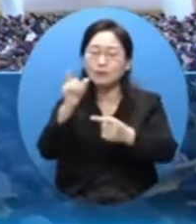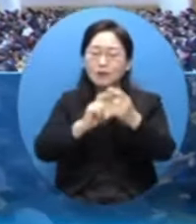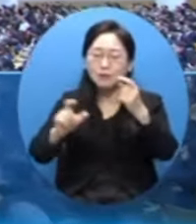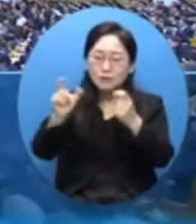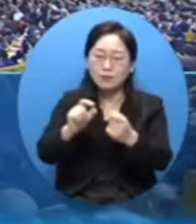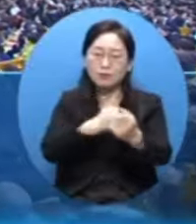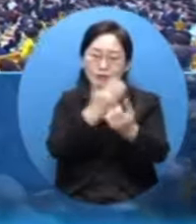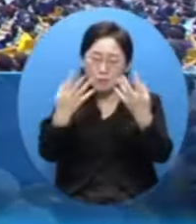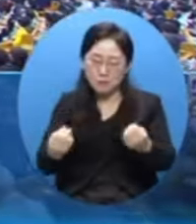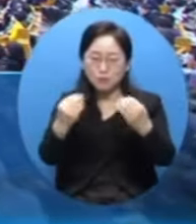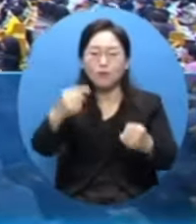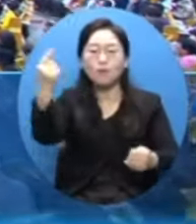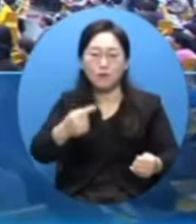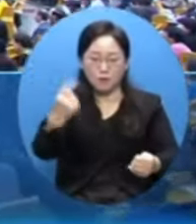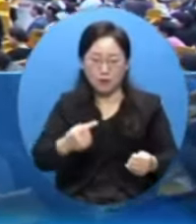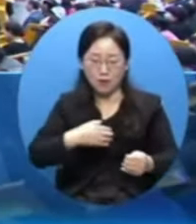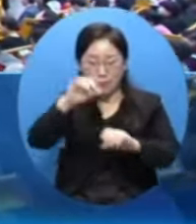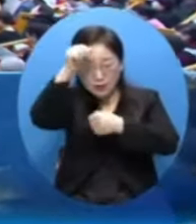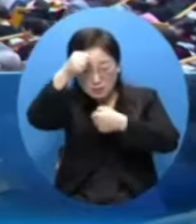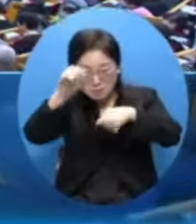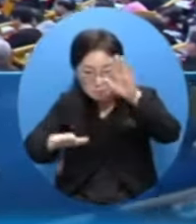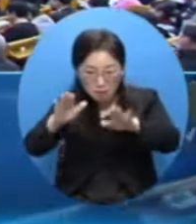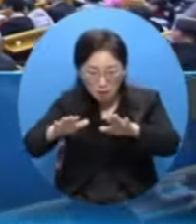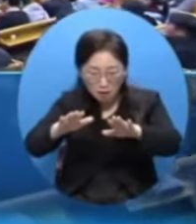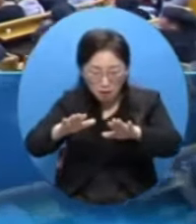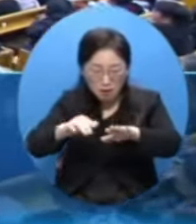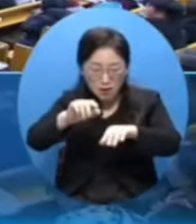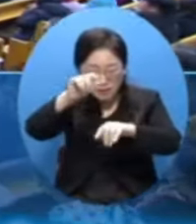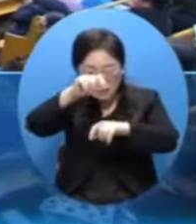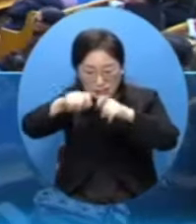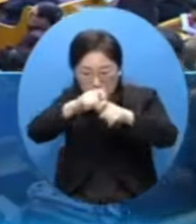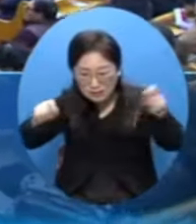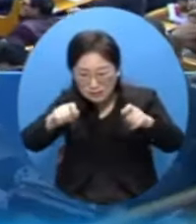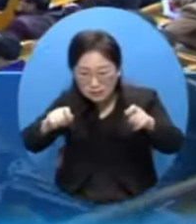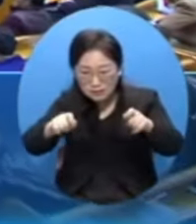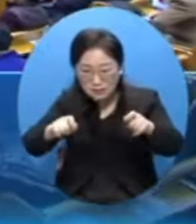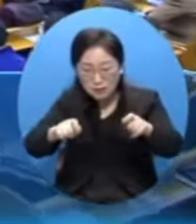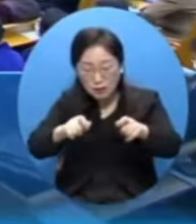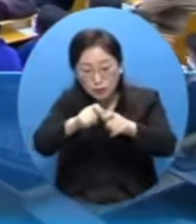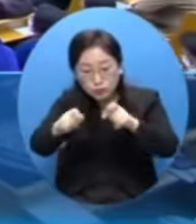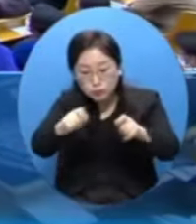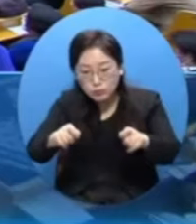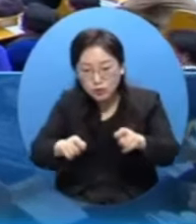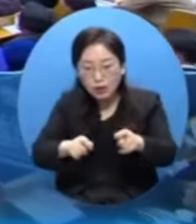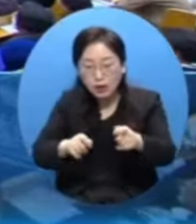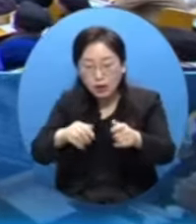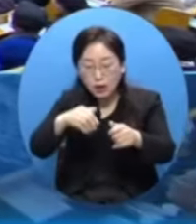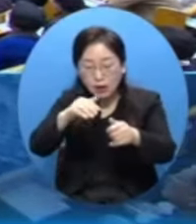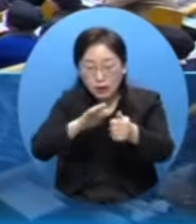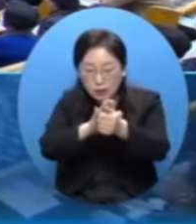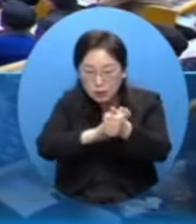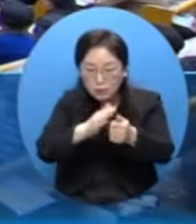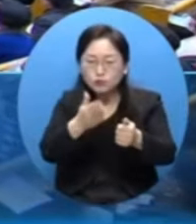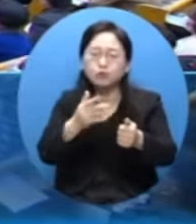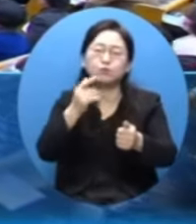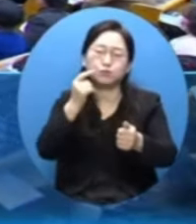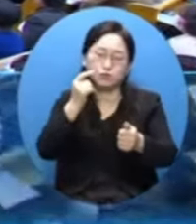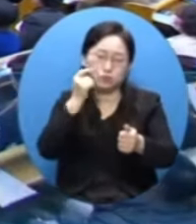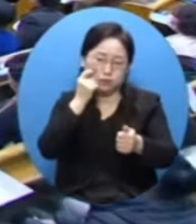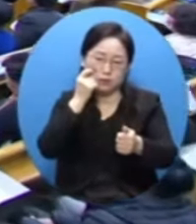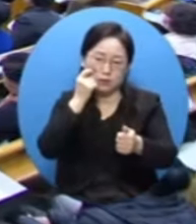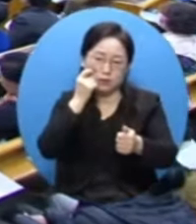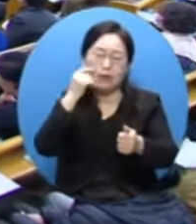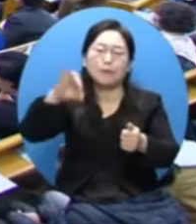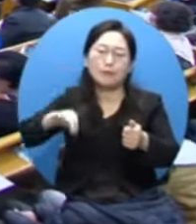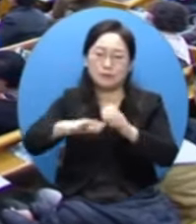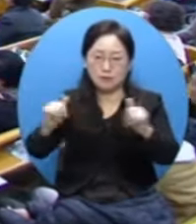나는 굽혀 그의 신발끈을 풀기도 감당하지 못하겠노라. 마가복음 1장 7절을 말씀합니다. 나보다